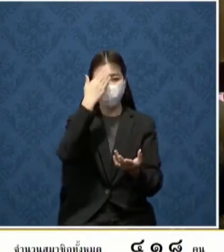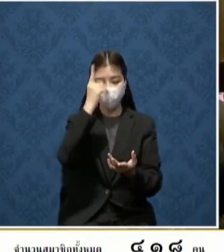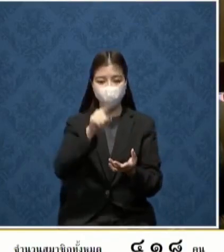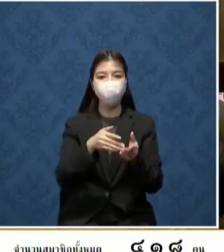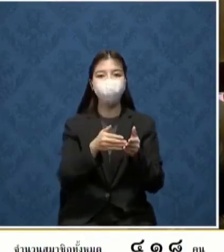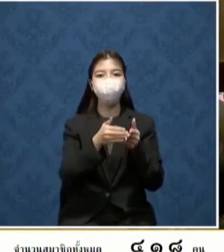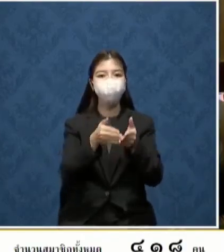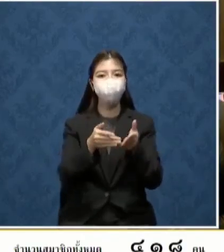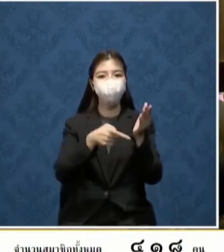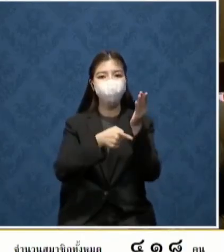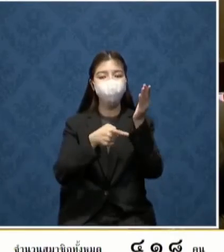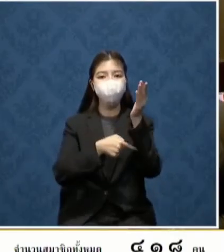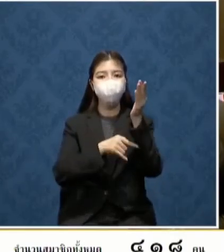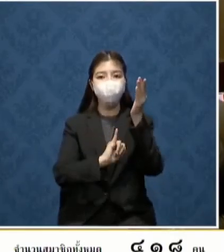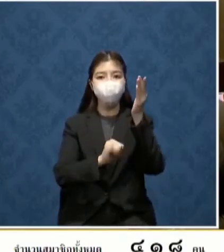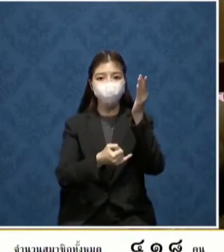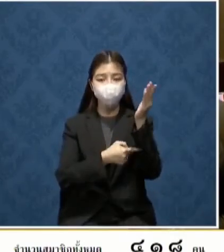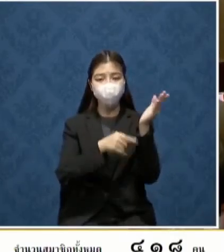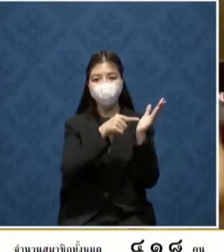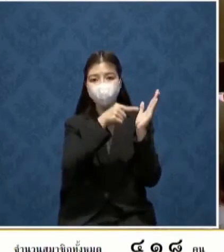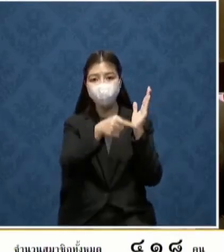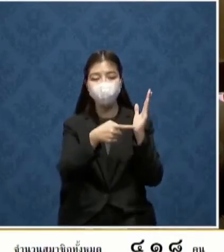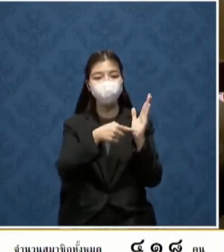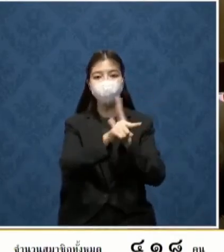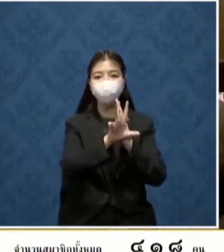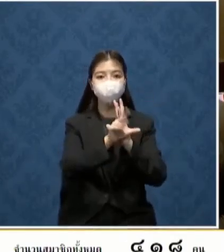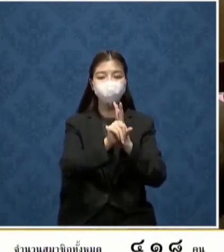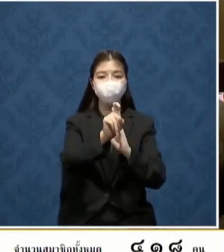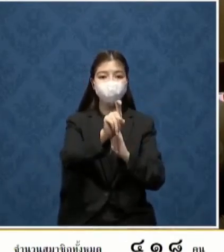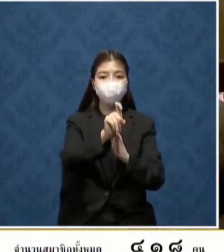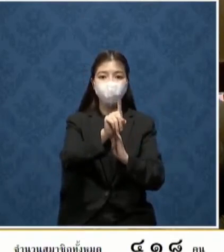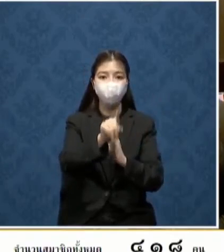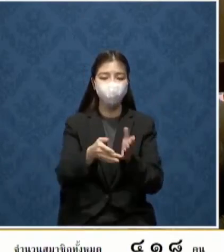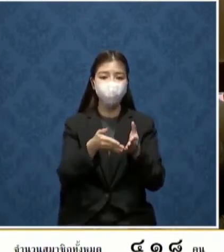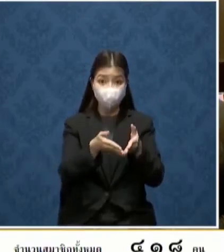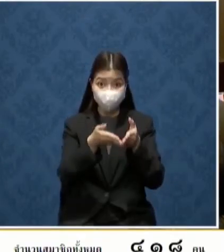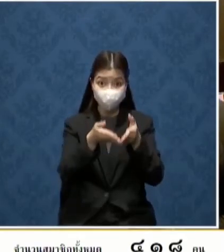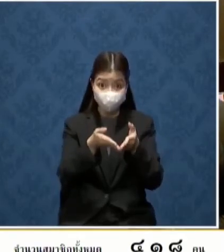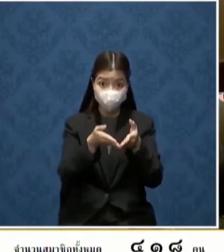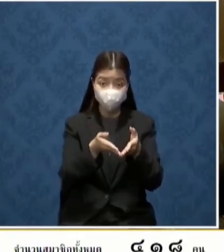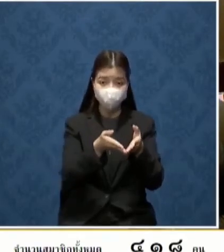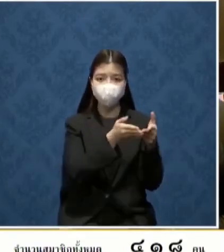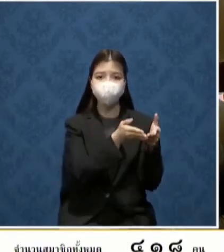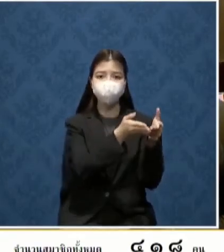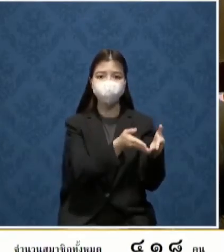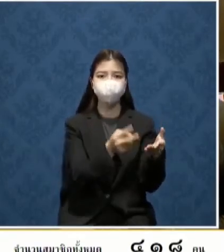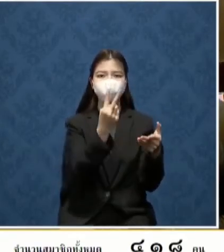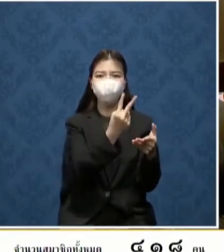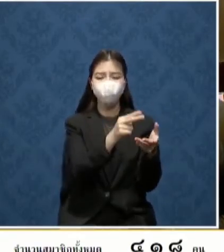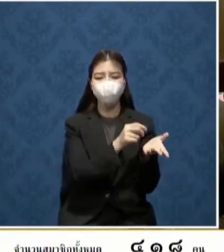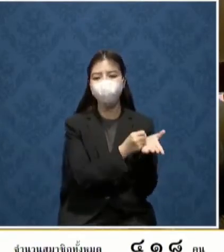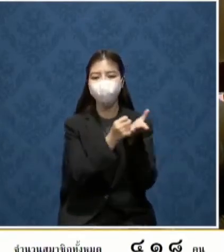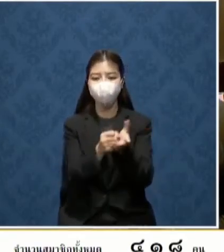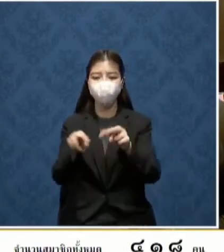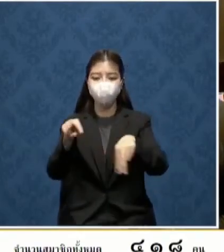บไปที่ฐานทพเรือ สัตวหีบได้และย้ำอีกครั้งครัว่า ไม่ไดไปรบกใครนะครับแค่คนหา